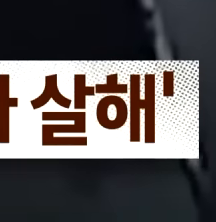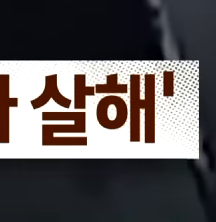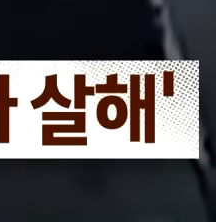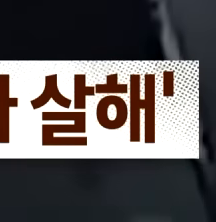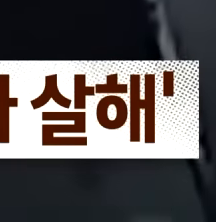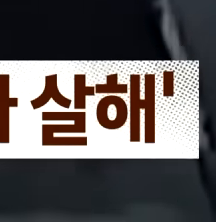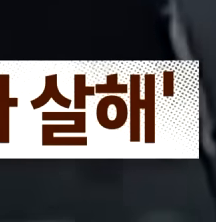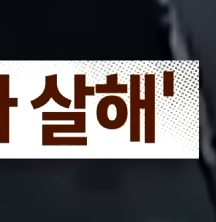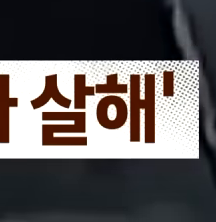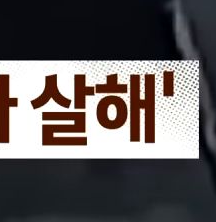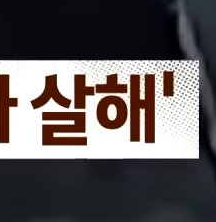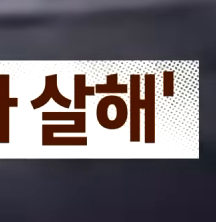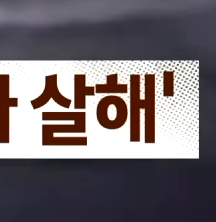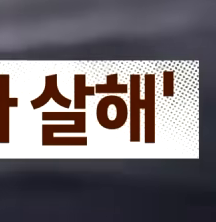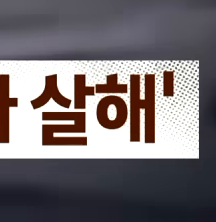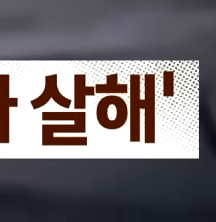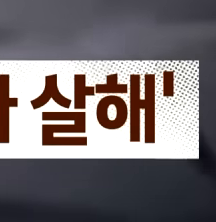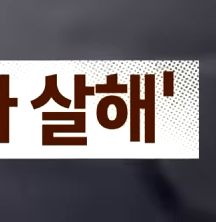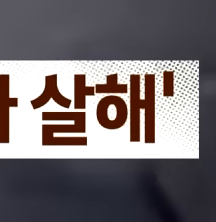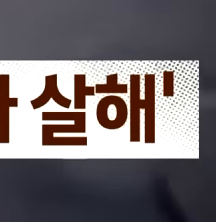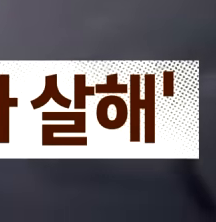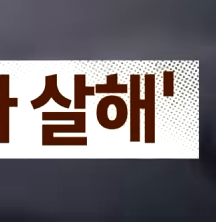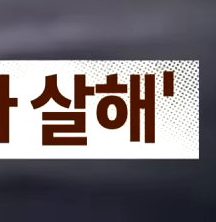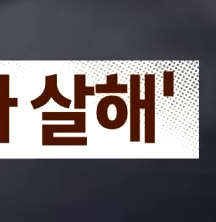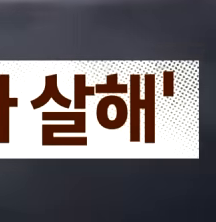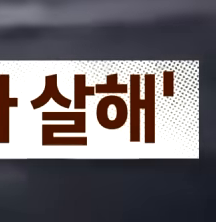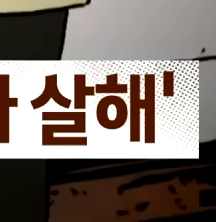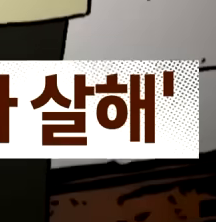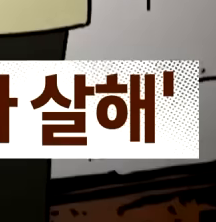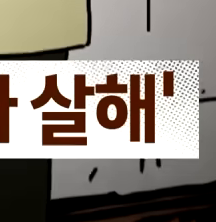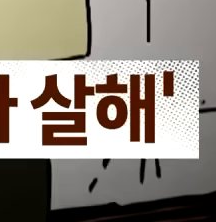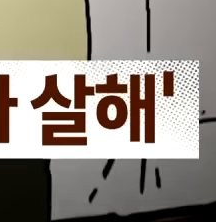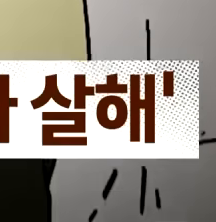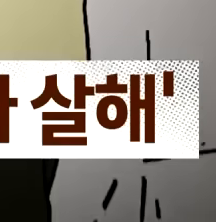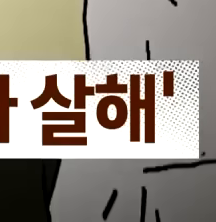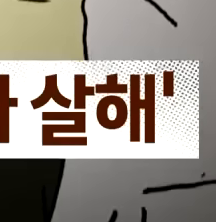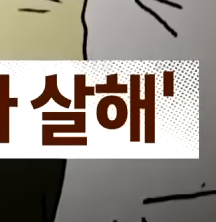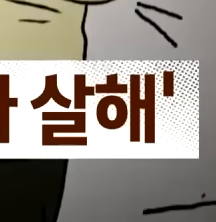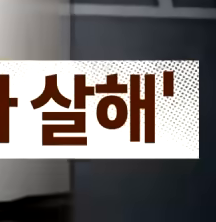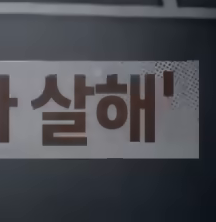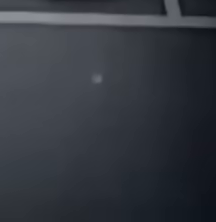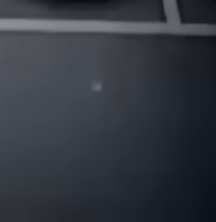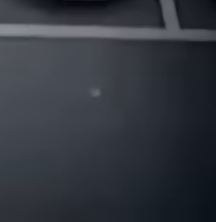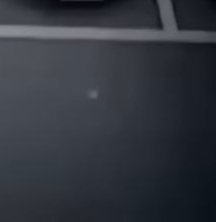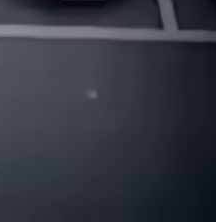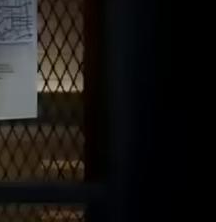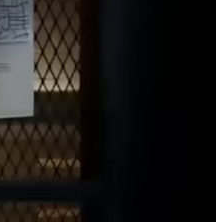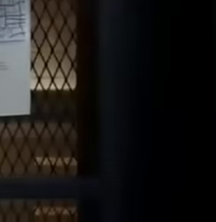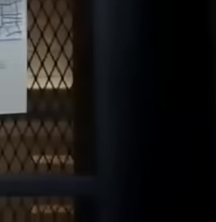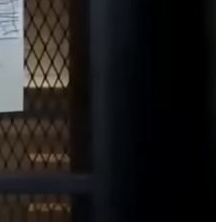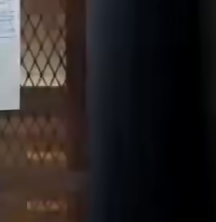경찰에 붙잡혔습니다 부부 싸움 뒤 남편이 집밖으로 나가자 확김에 저지른